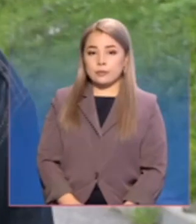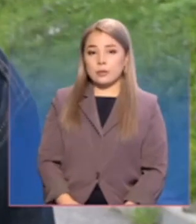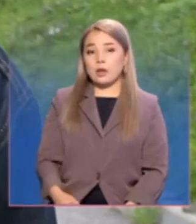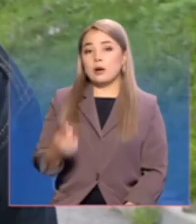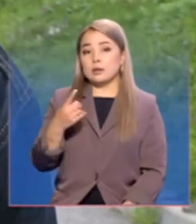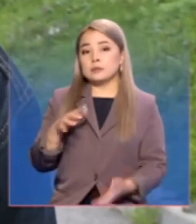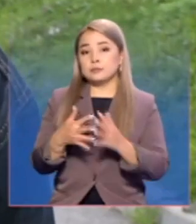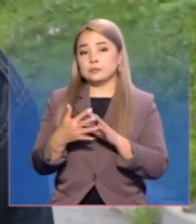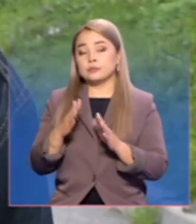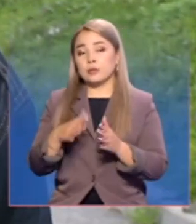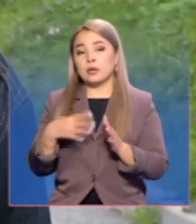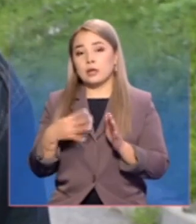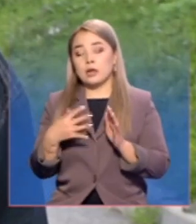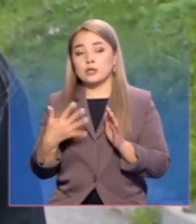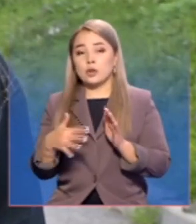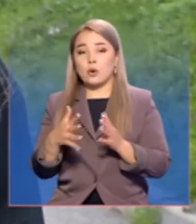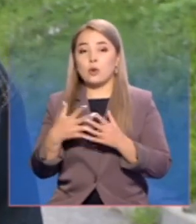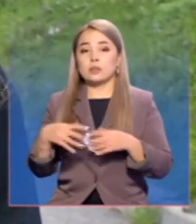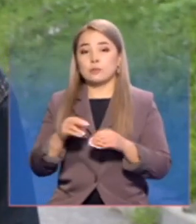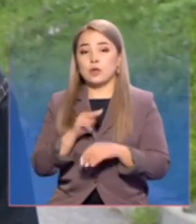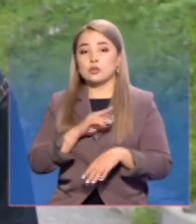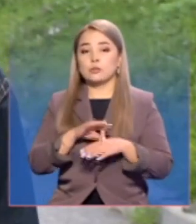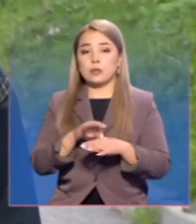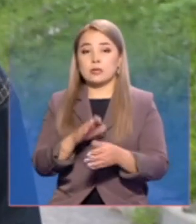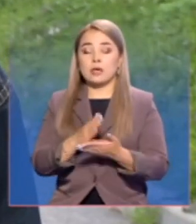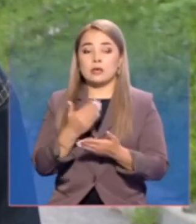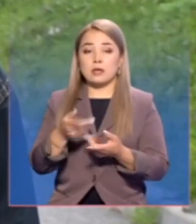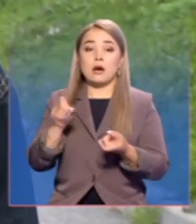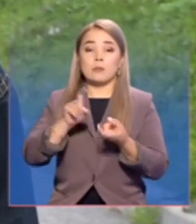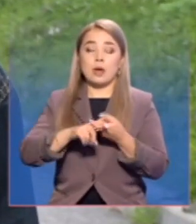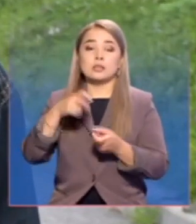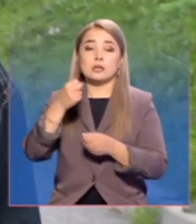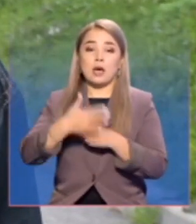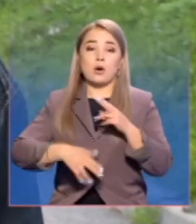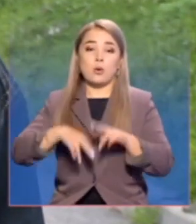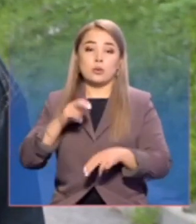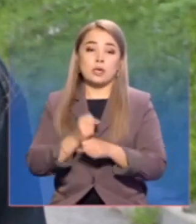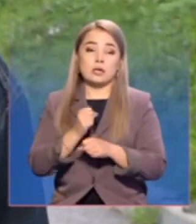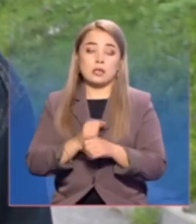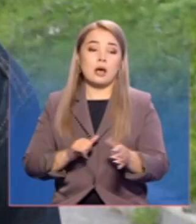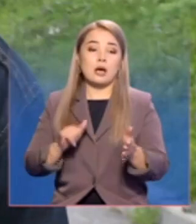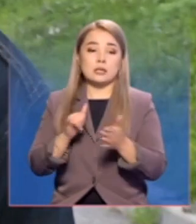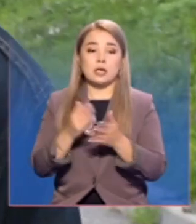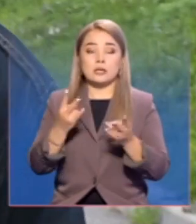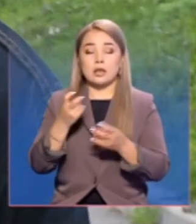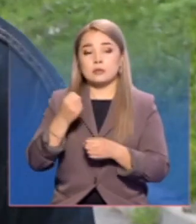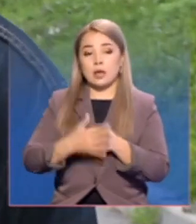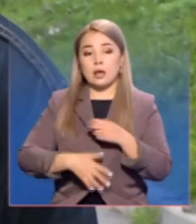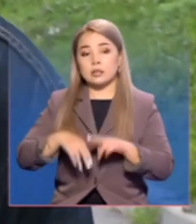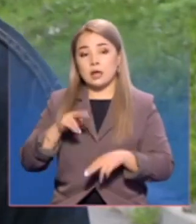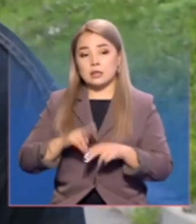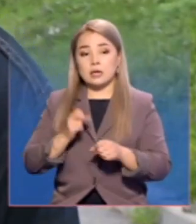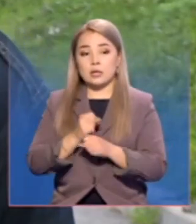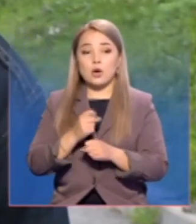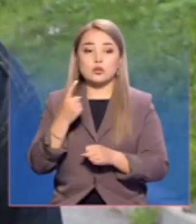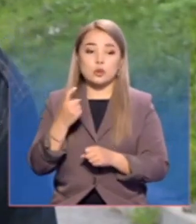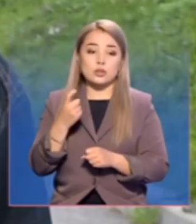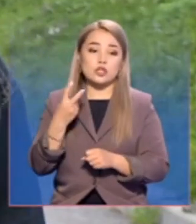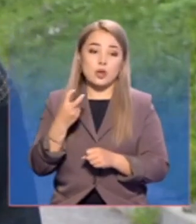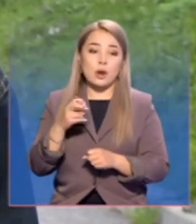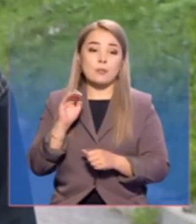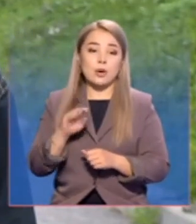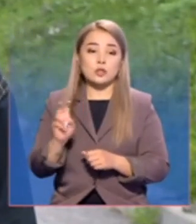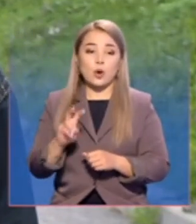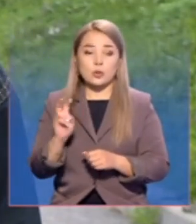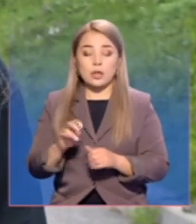Бір ауылда 40-50 ғана отбасы тұруы мүмкін. Оларға байланыс тарту үшін станция орнату керек. Ондай базалық станцияның құмы кемі 100, әйтпесе 200